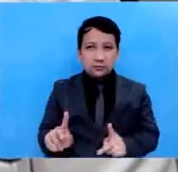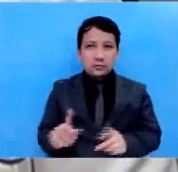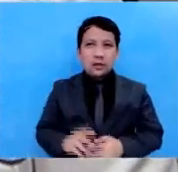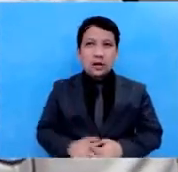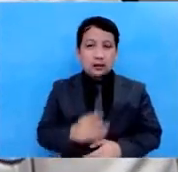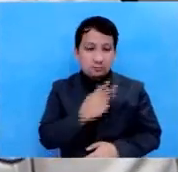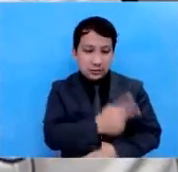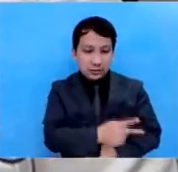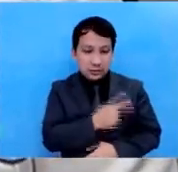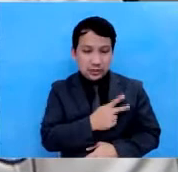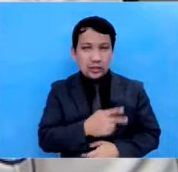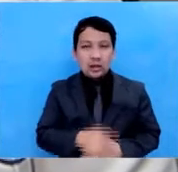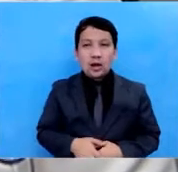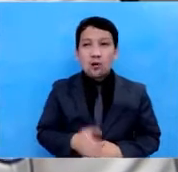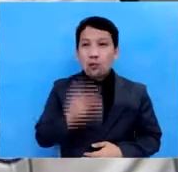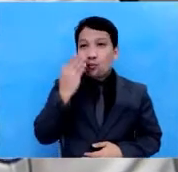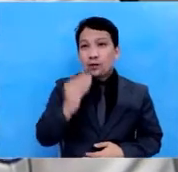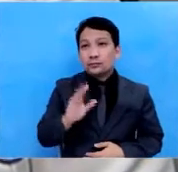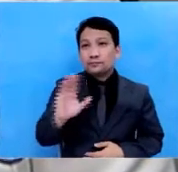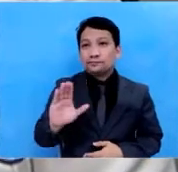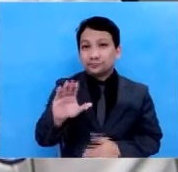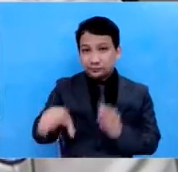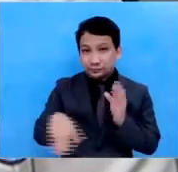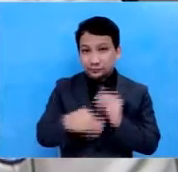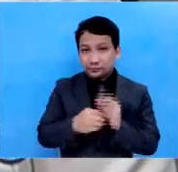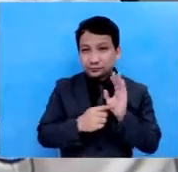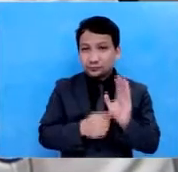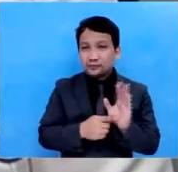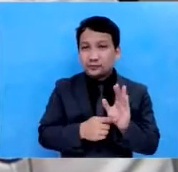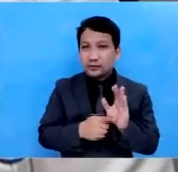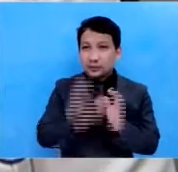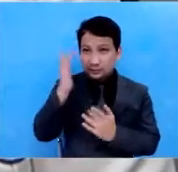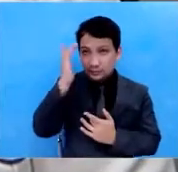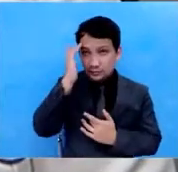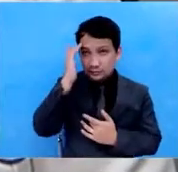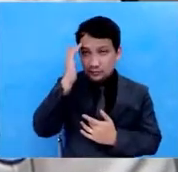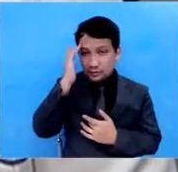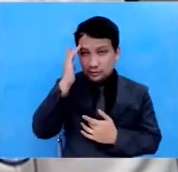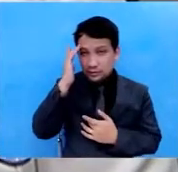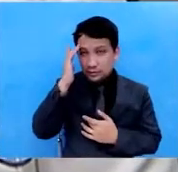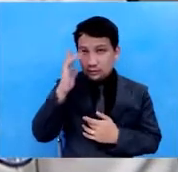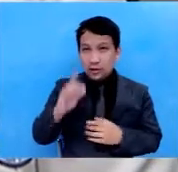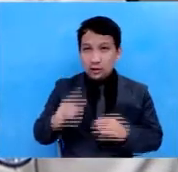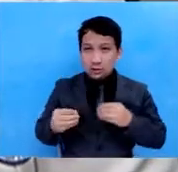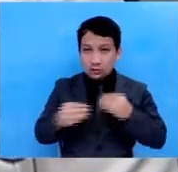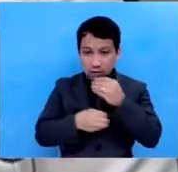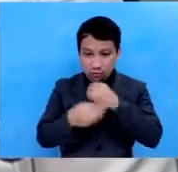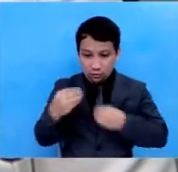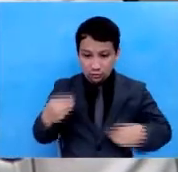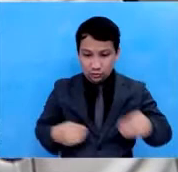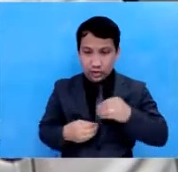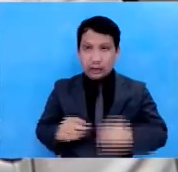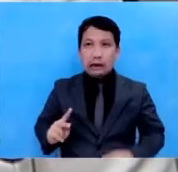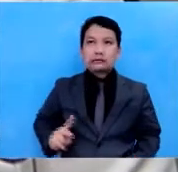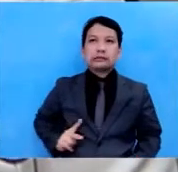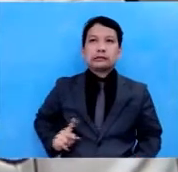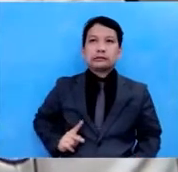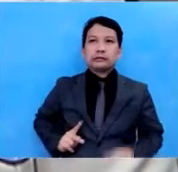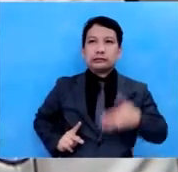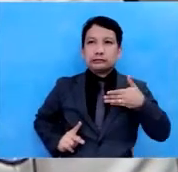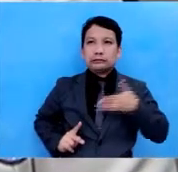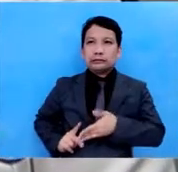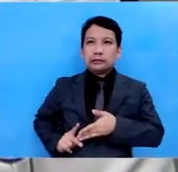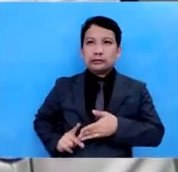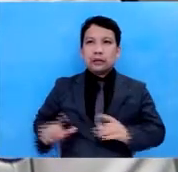leptospirosis, ang tinatamaan na pinaka-common na mga organ sa katawan, number one yung kidney, number two yung liver